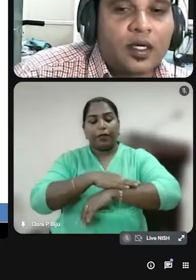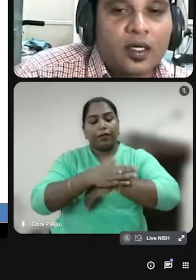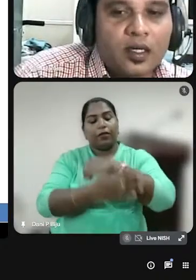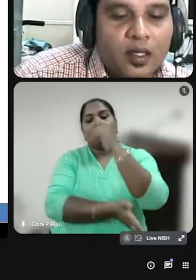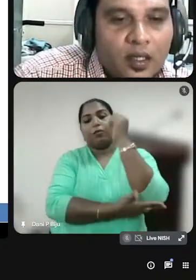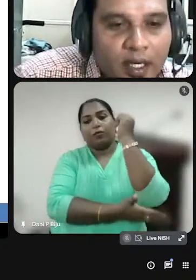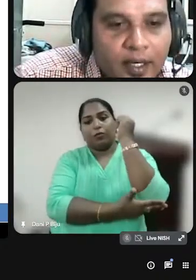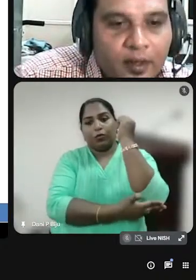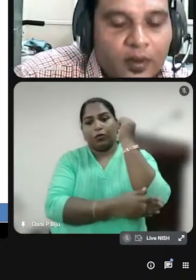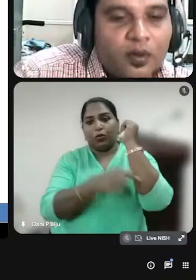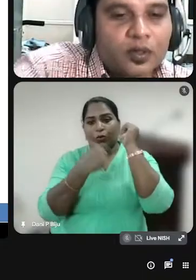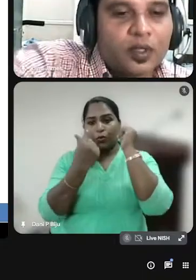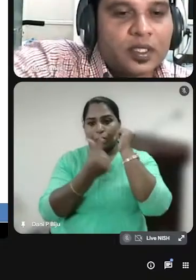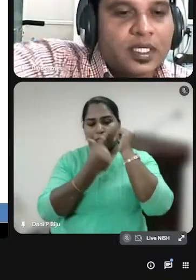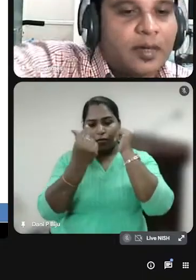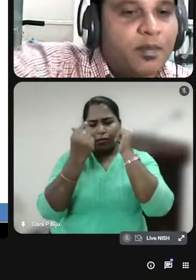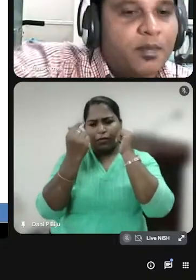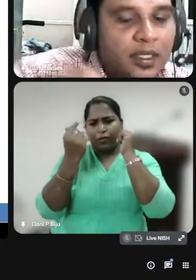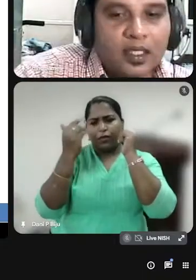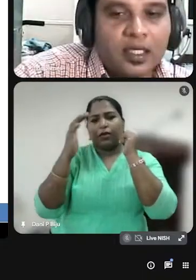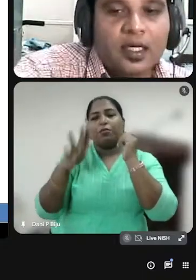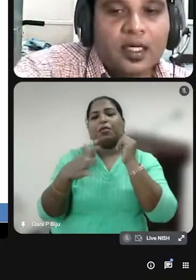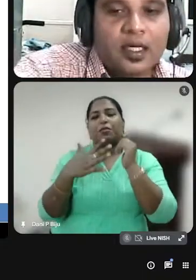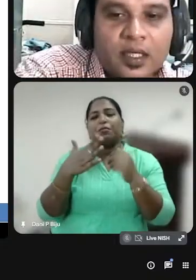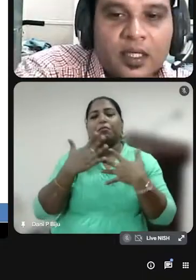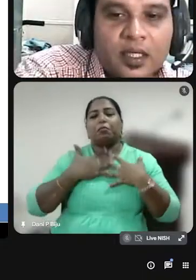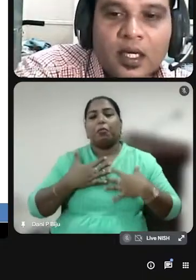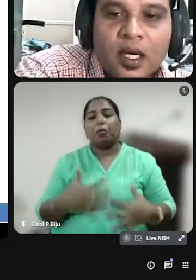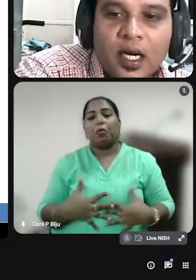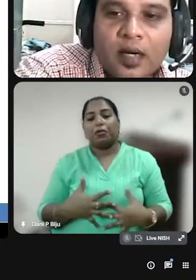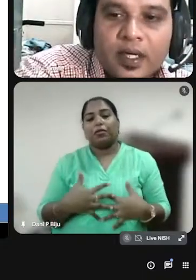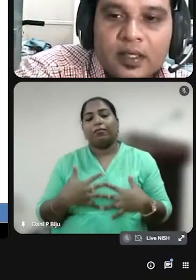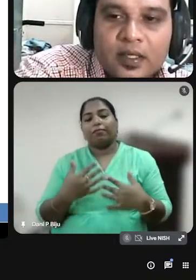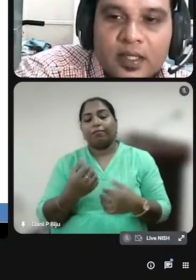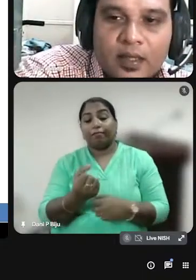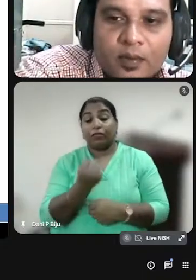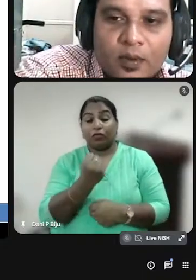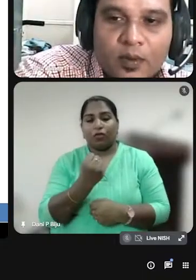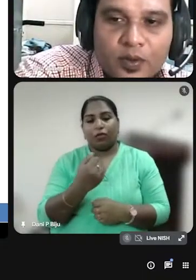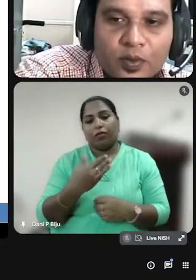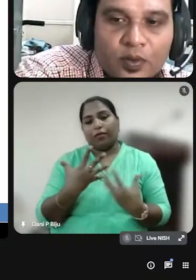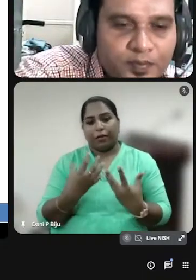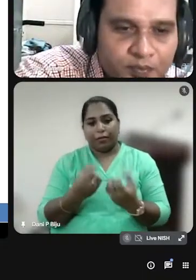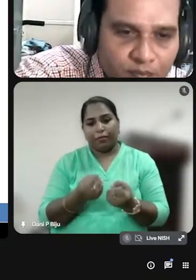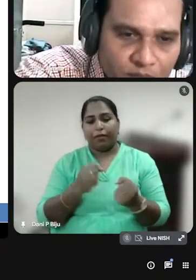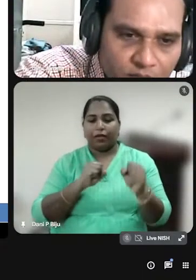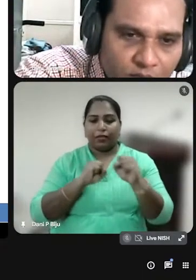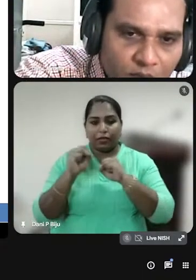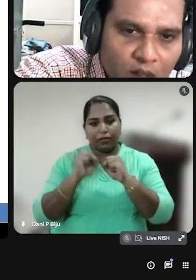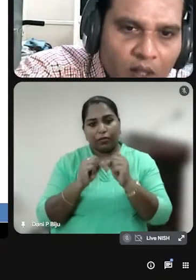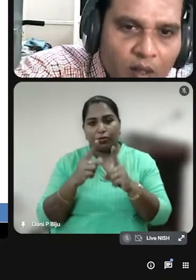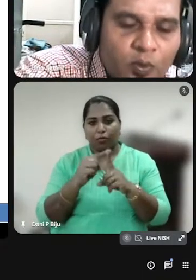കൂടെ ആരോഗ്യം കുറച്ചും കൂടെ ചെയ്യാൻ പറ്റുന്ന ആൾക്കാർക്ക് മാത്രമേ ആ ഒരു എക്സസൈസിലേക്ക് പോകാൻ പറ്റുള്ളൂ.